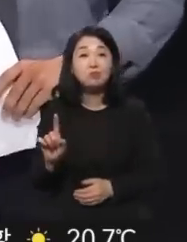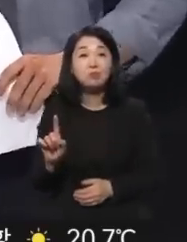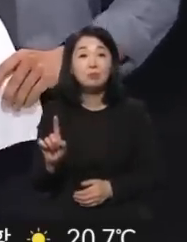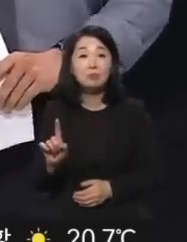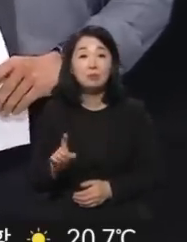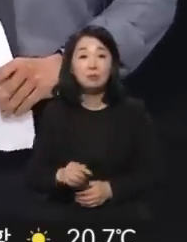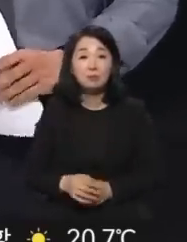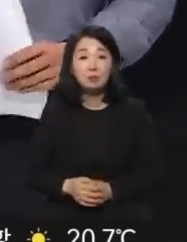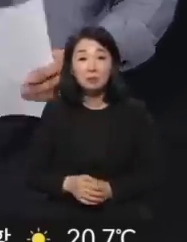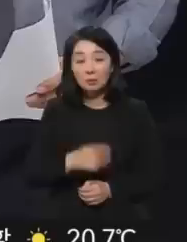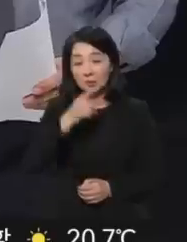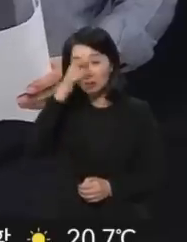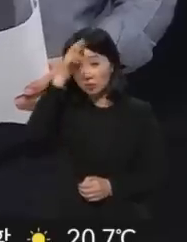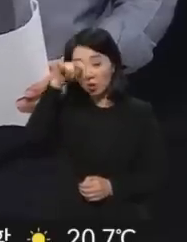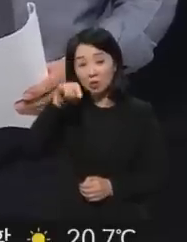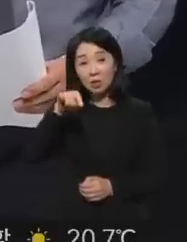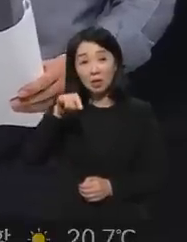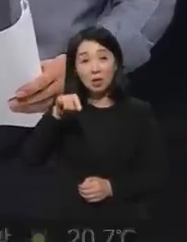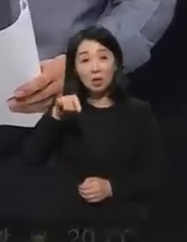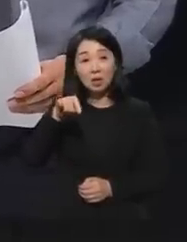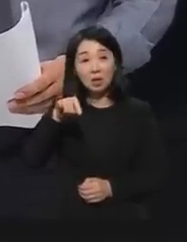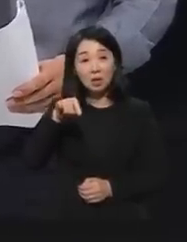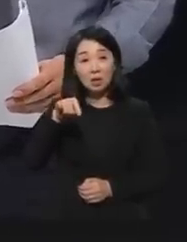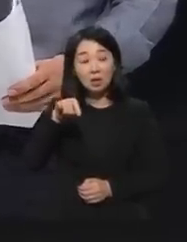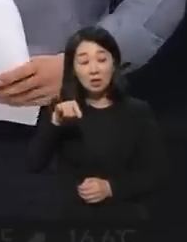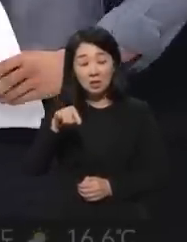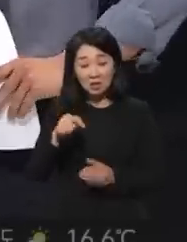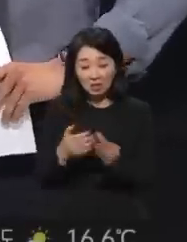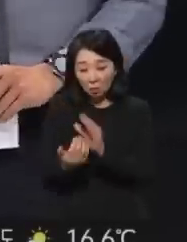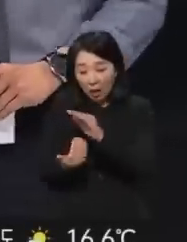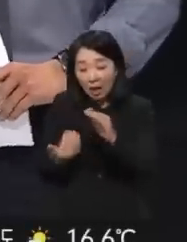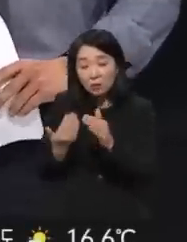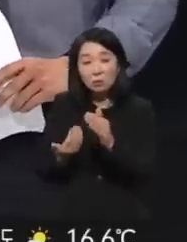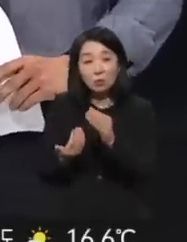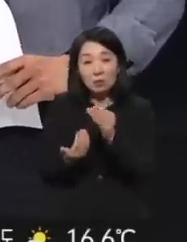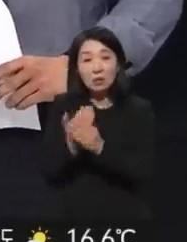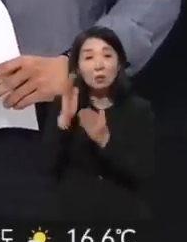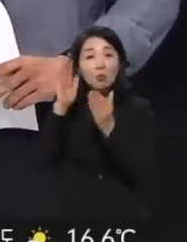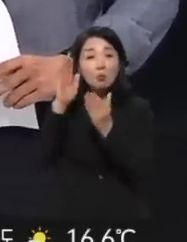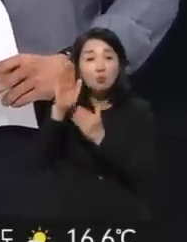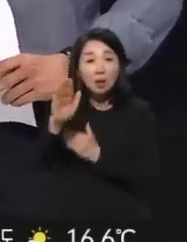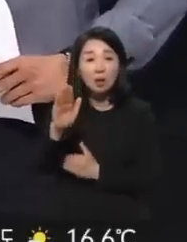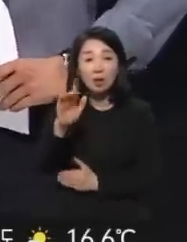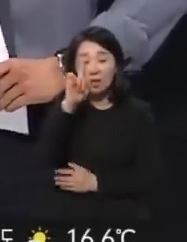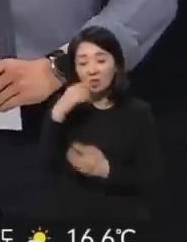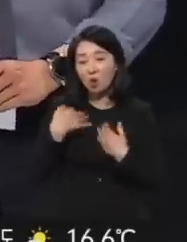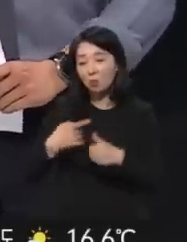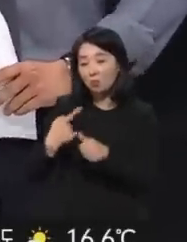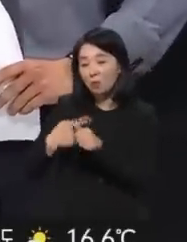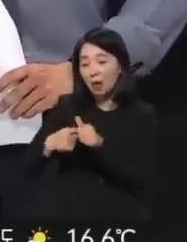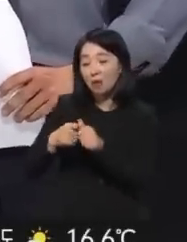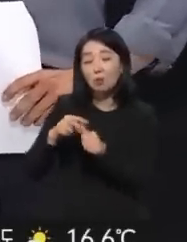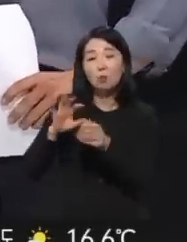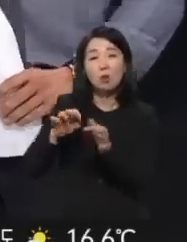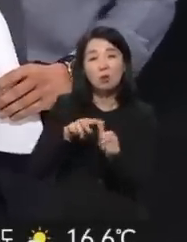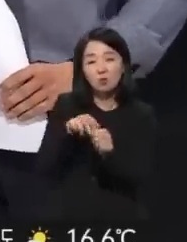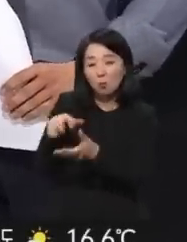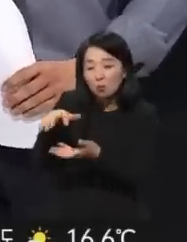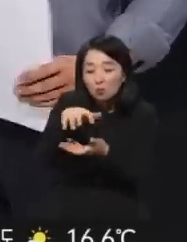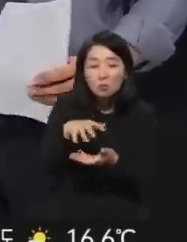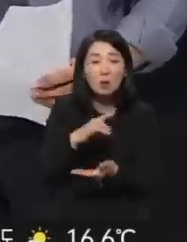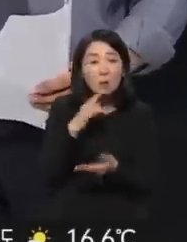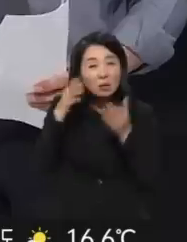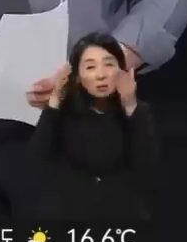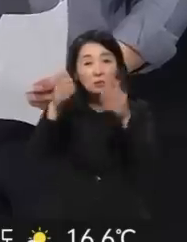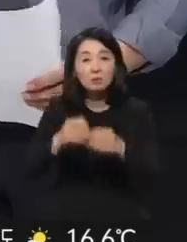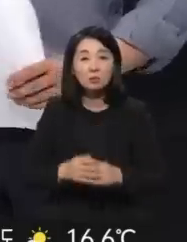나왔는데요. 경찰이 사전도 아닌 사후에 그저 정부 비판 여론을 관리하기 위한 정보 수집에나 열을 올리고 있다는 겁니다.